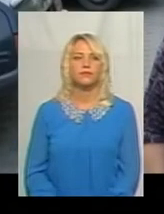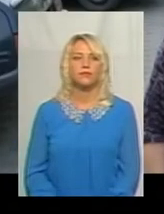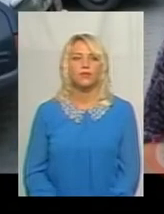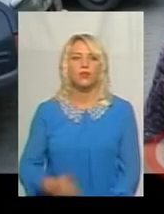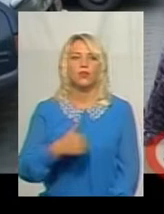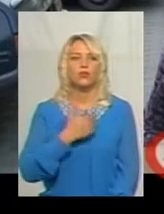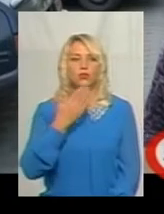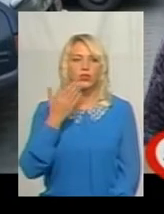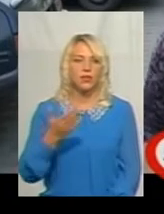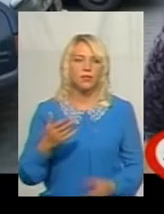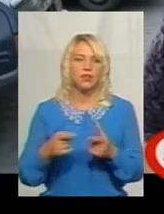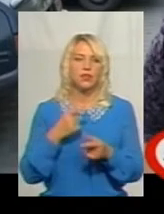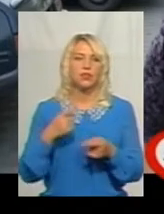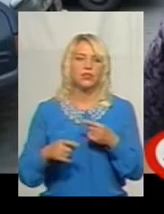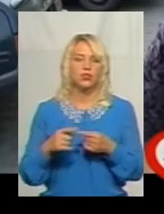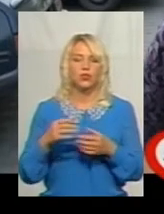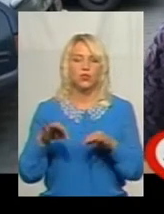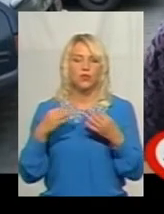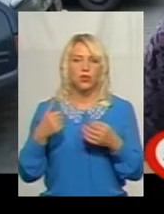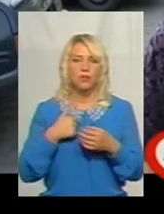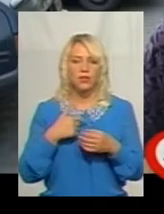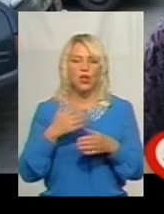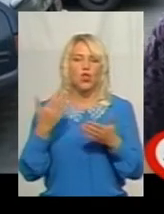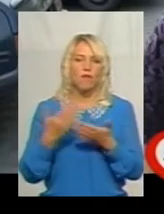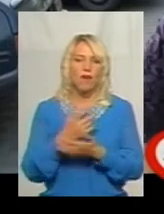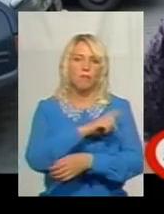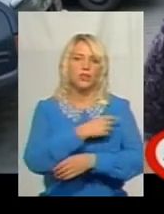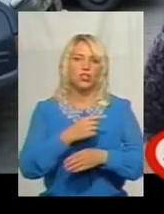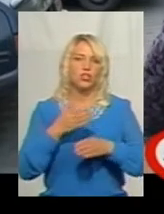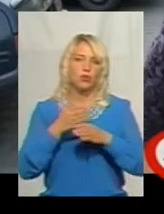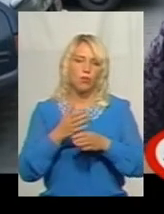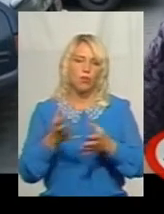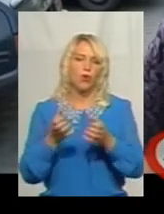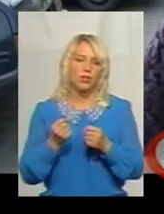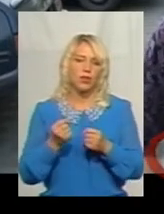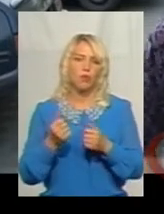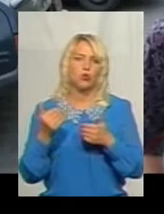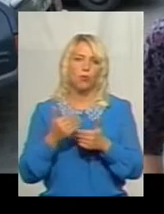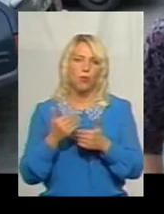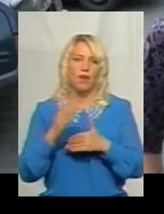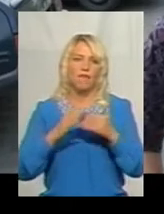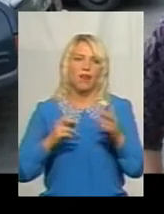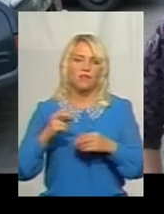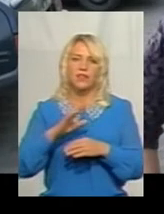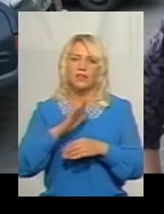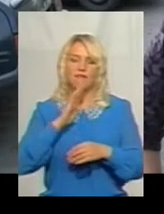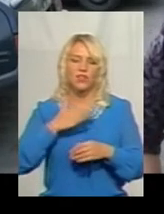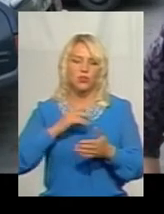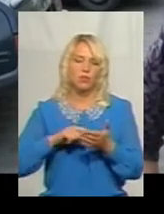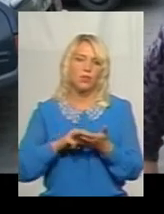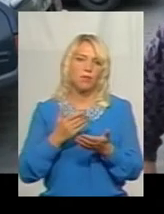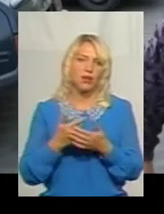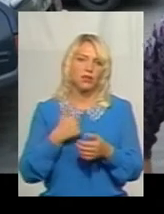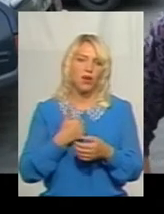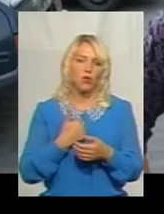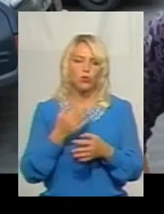Хочу запитати, чи дозволить мені нова медична реформа отримати допомогу фахівця не в нашому місті? Наприклад, я хочу